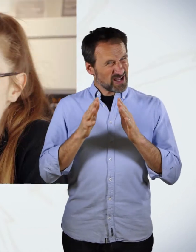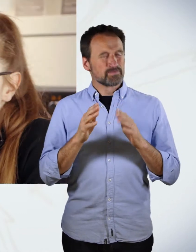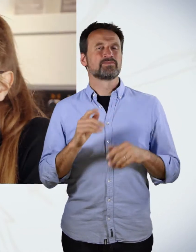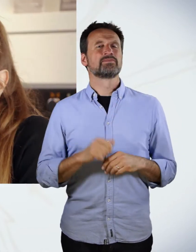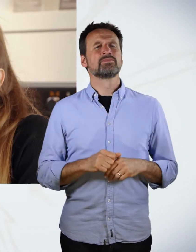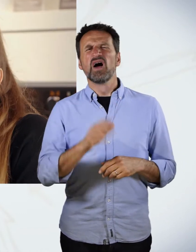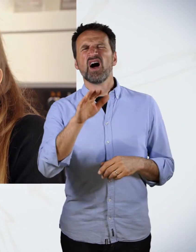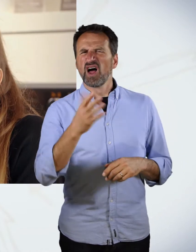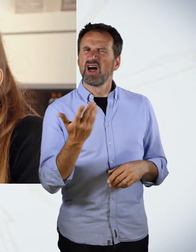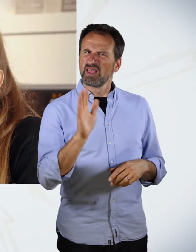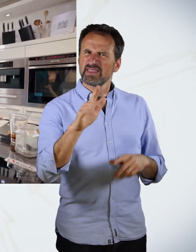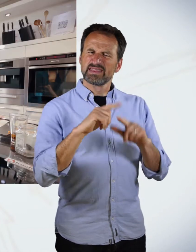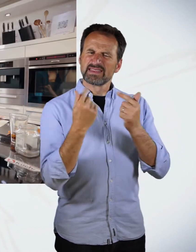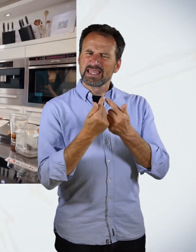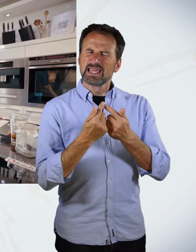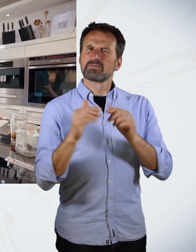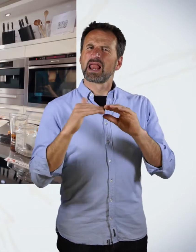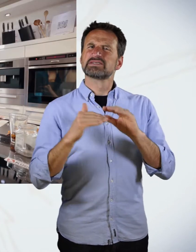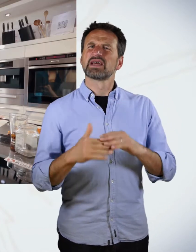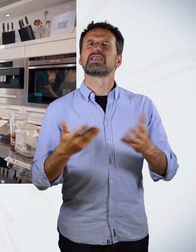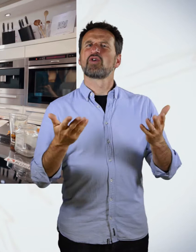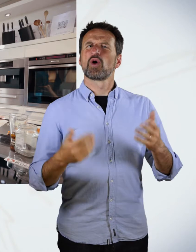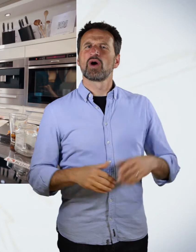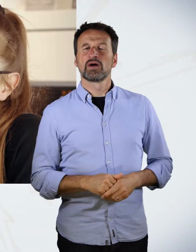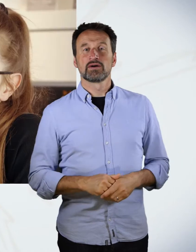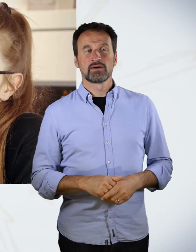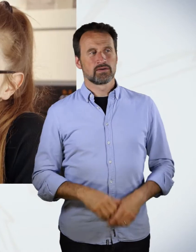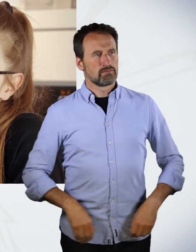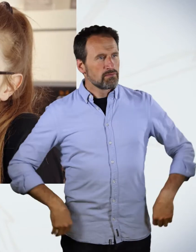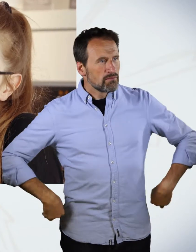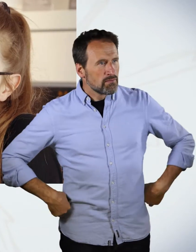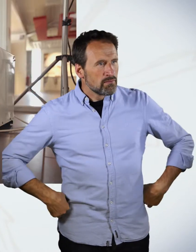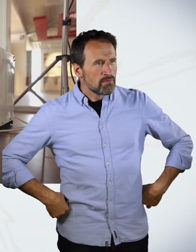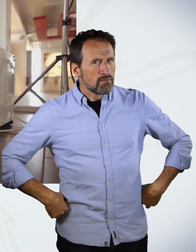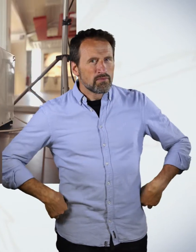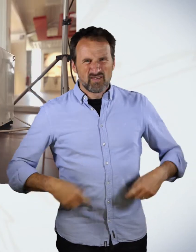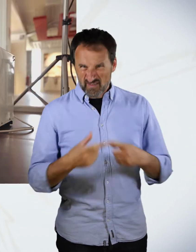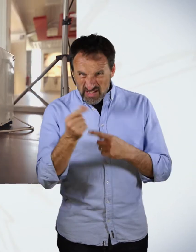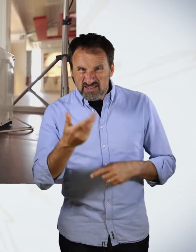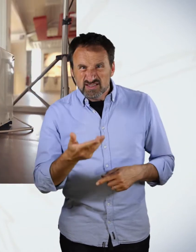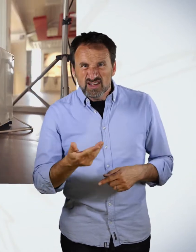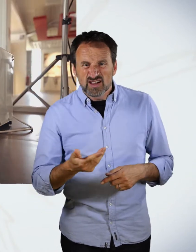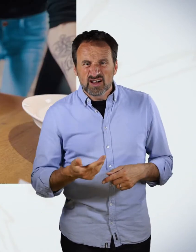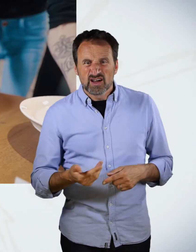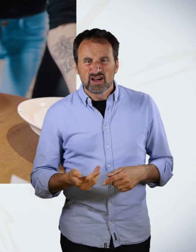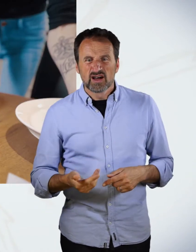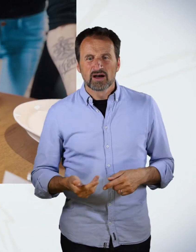Und wo ist jetzt eigentlich eure Lasagne? Das ist doch jetzt ein schlechter Scherz, oder?